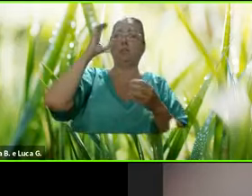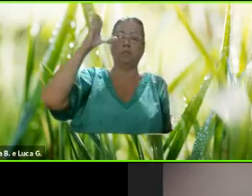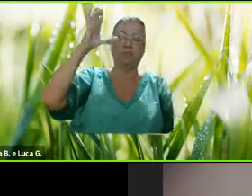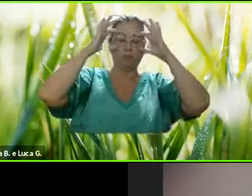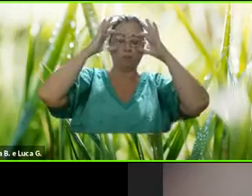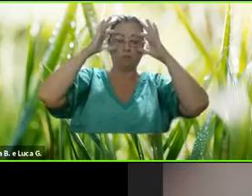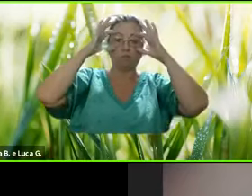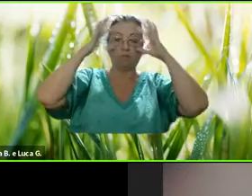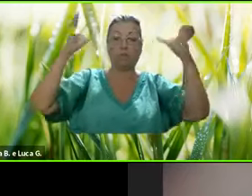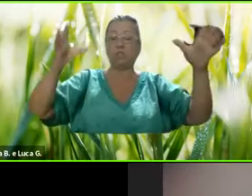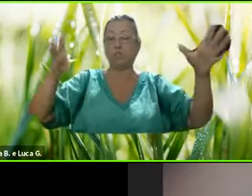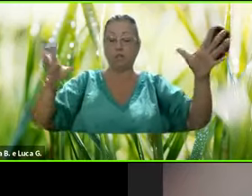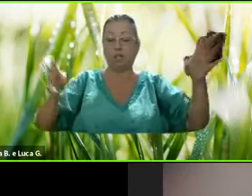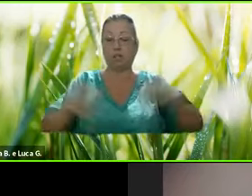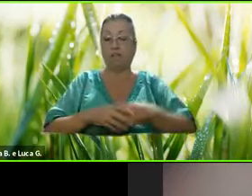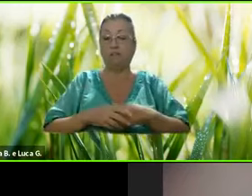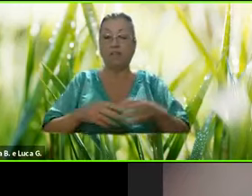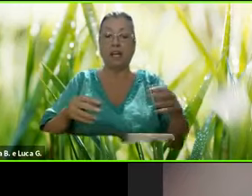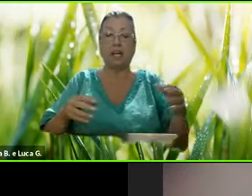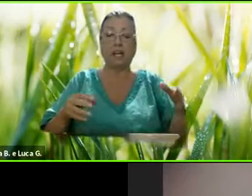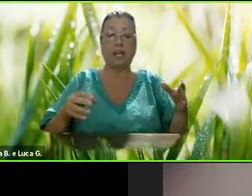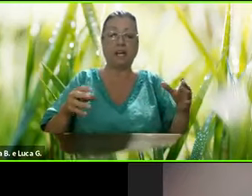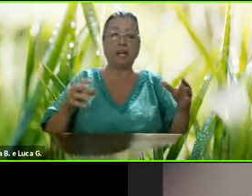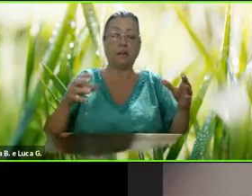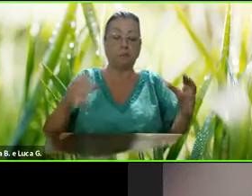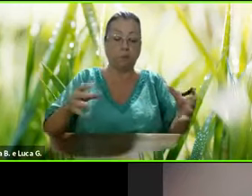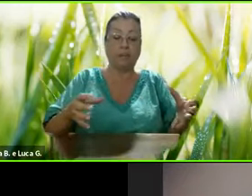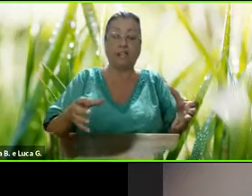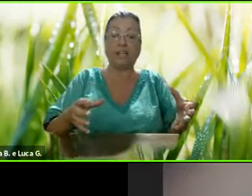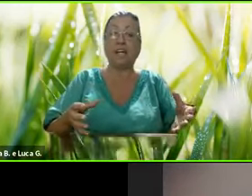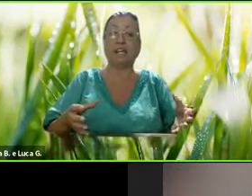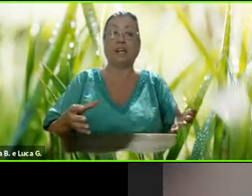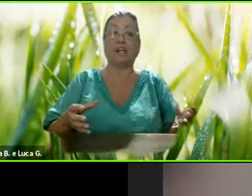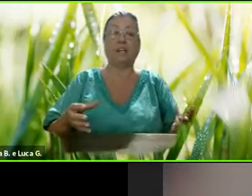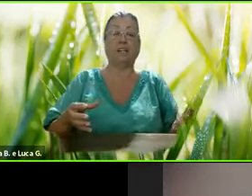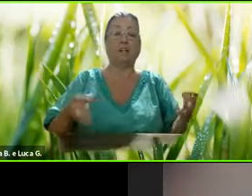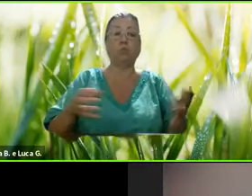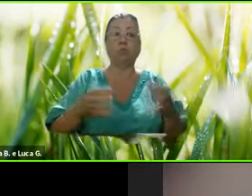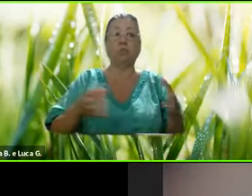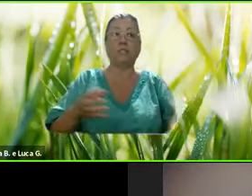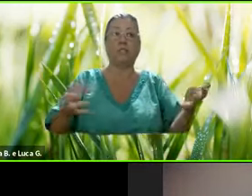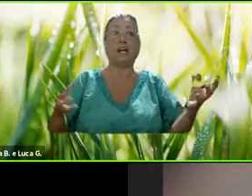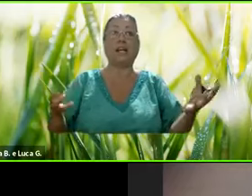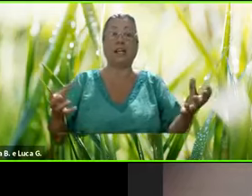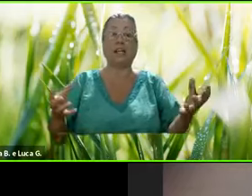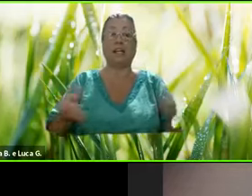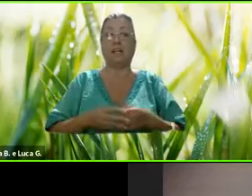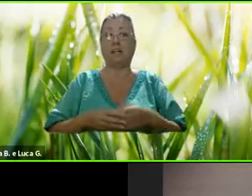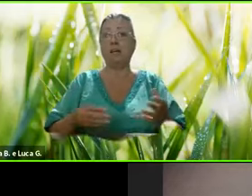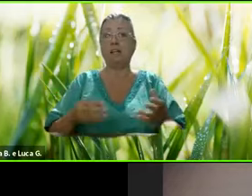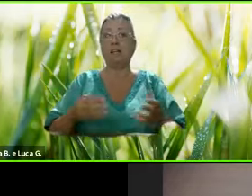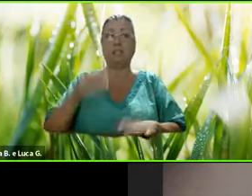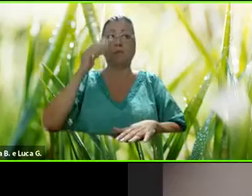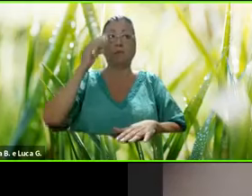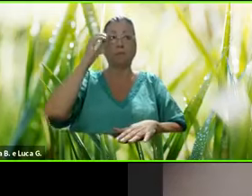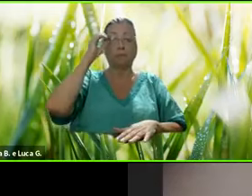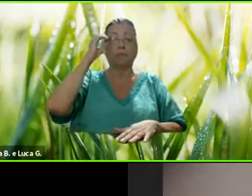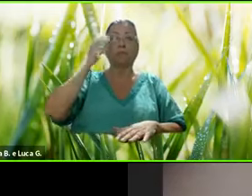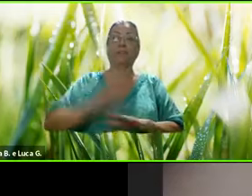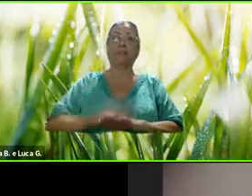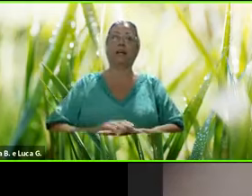la visione, no? Può vedere tutto questo accadere. È